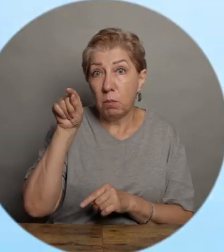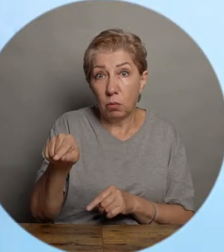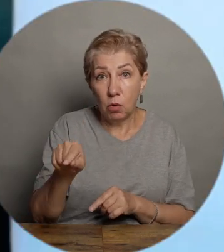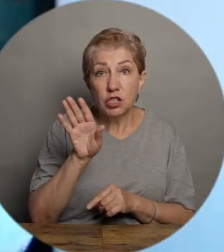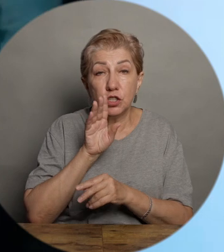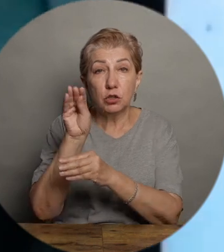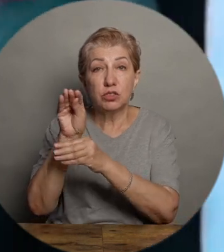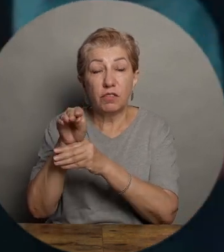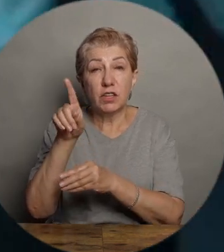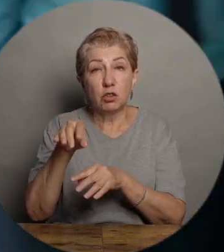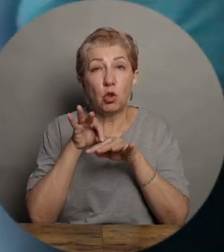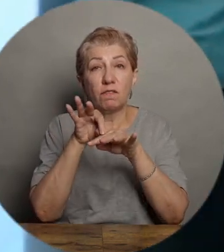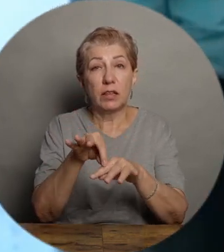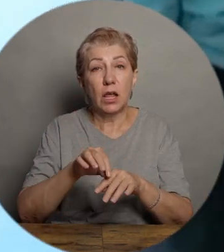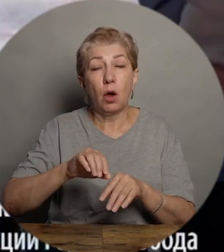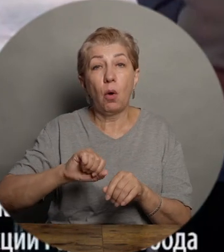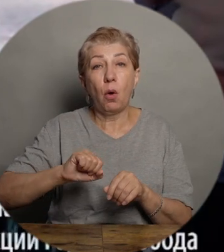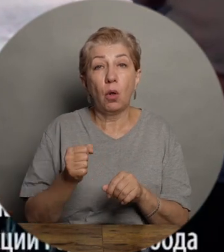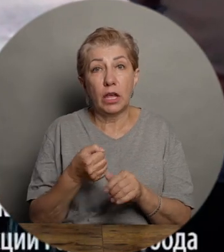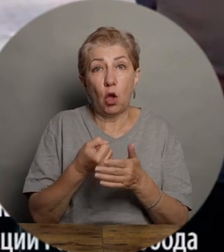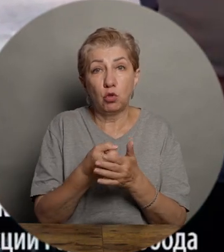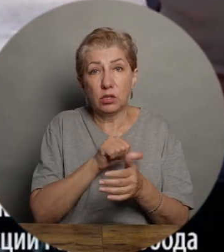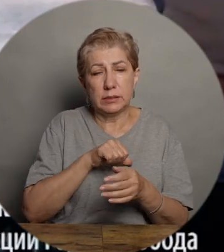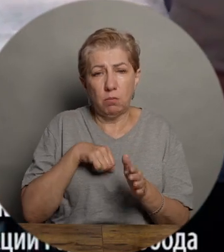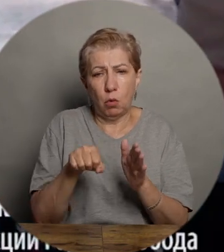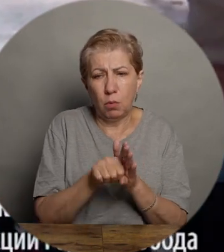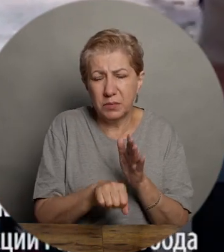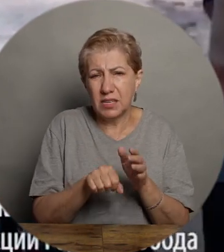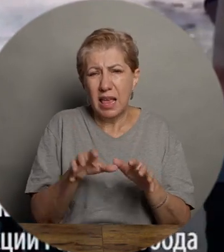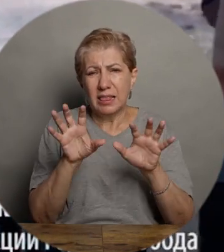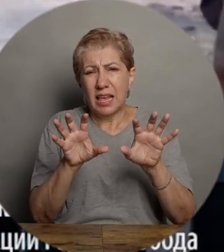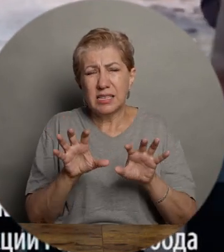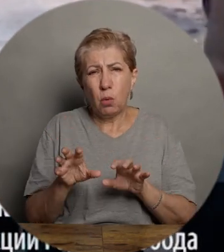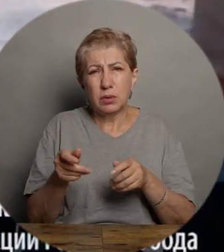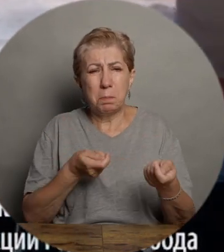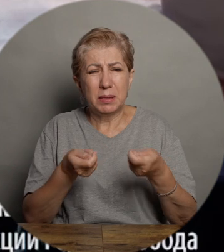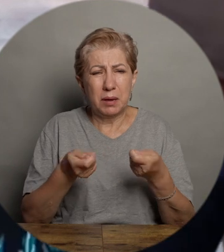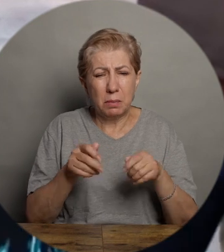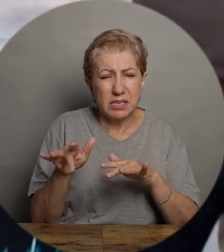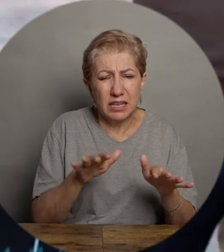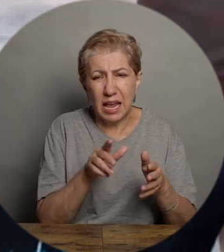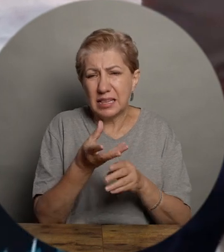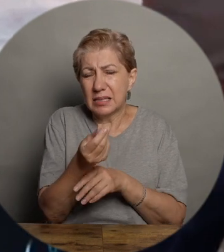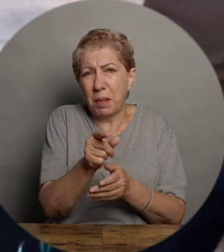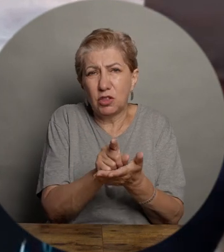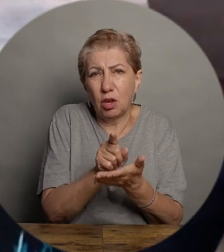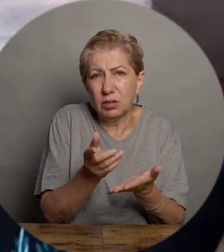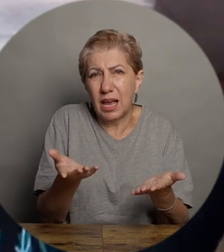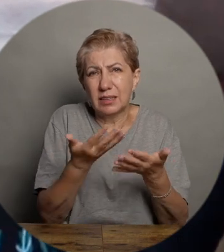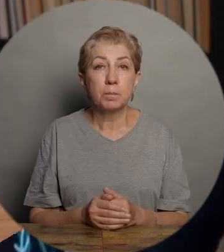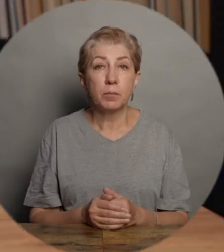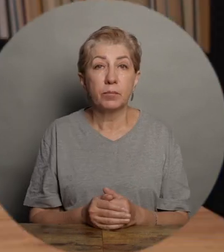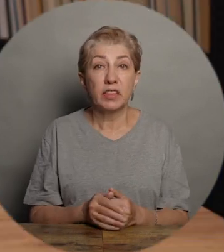жінку звинуватили у доведенні колеги до самогубства незаконні підприємницькій діяльності несплаті податків та зловживанні